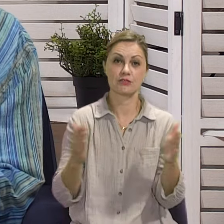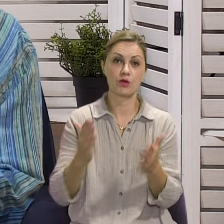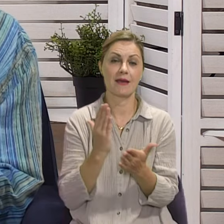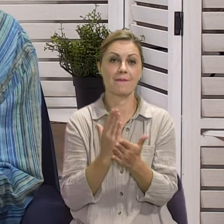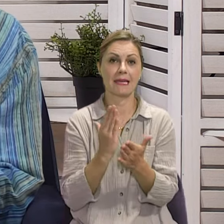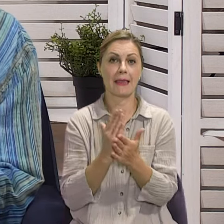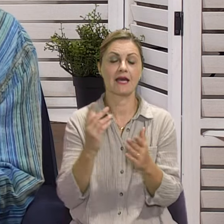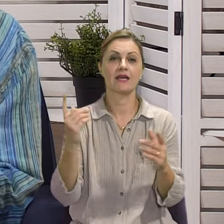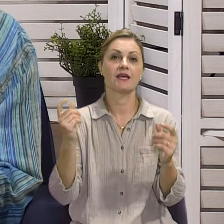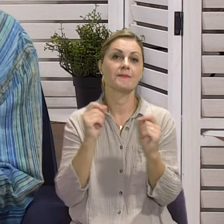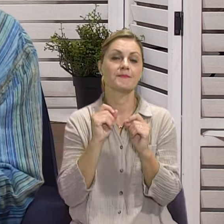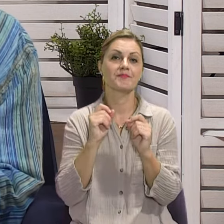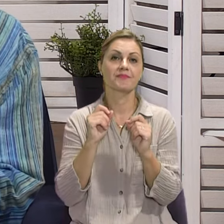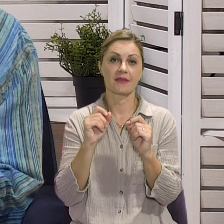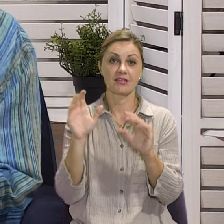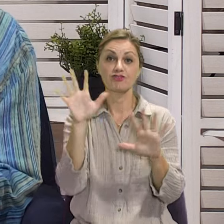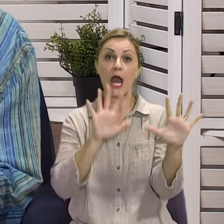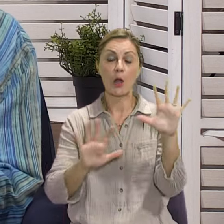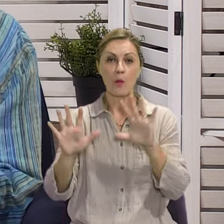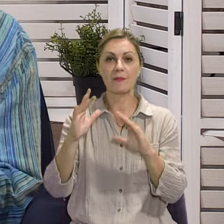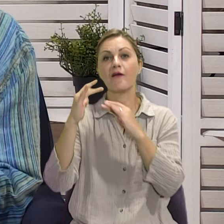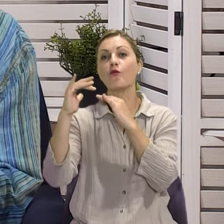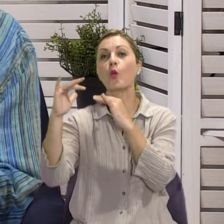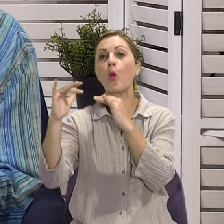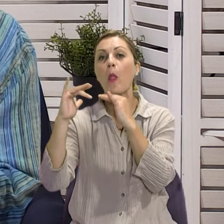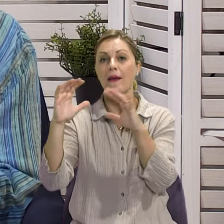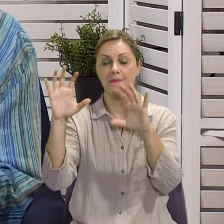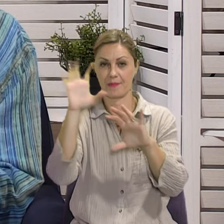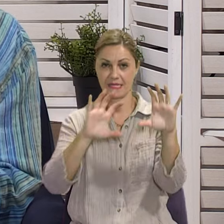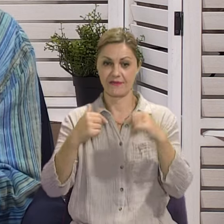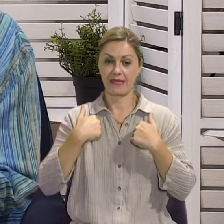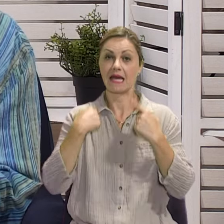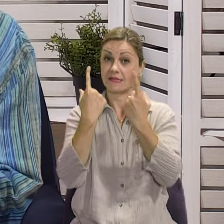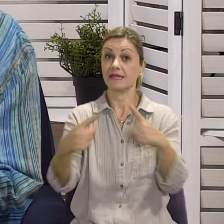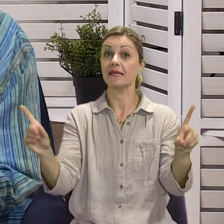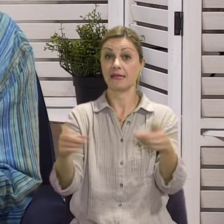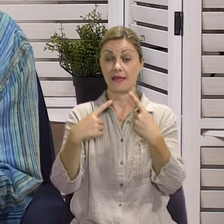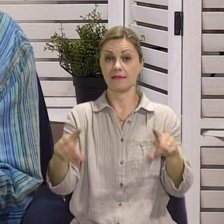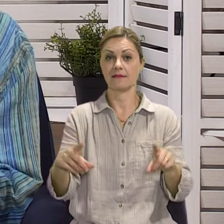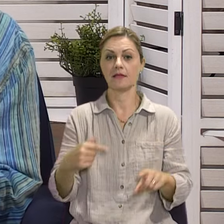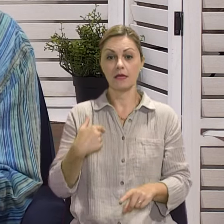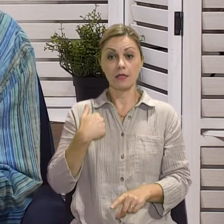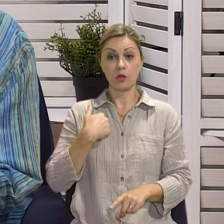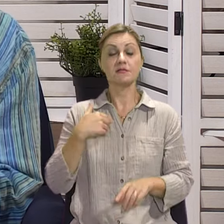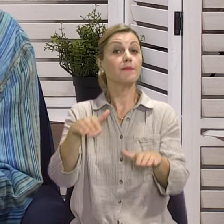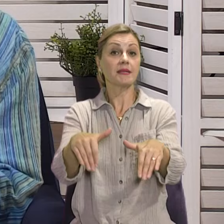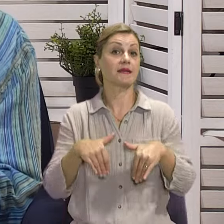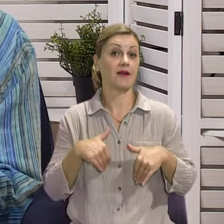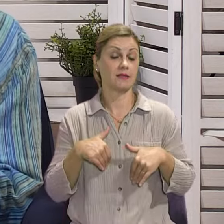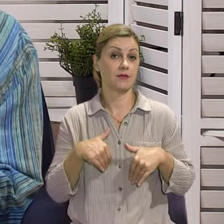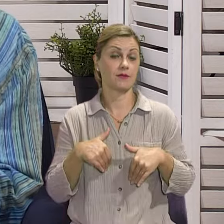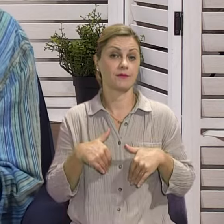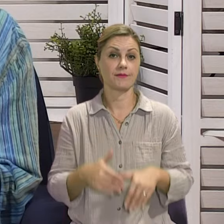smo se bavili sa njom, pa su mladi puno toga shvatili i naučili. I to mi je izuzetno zadovoljstvo.